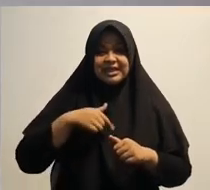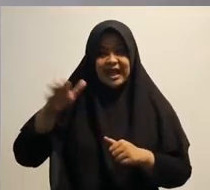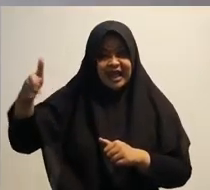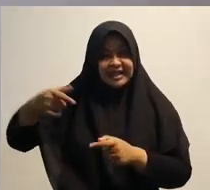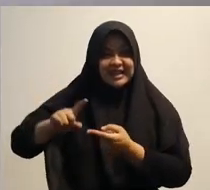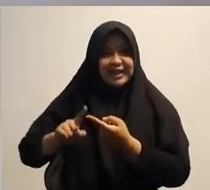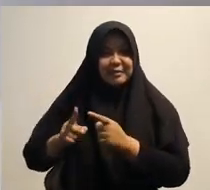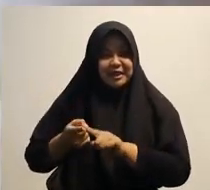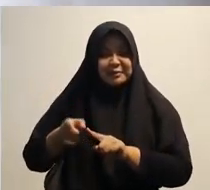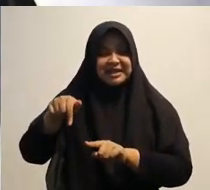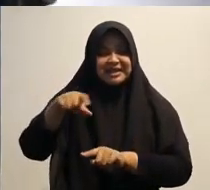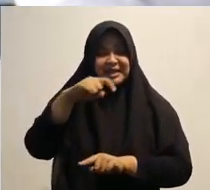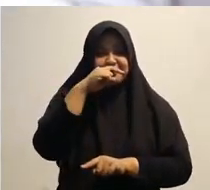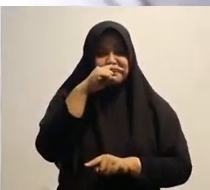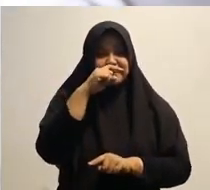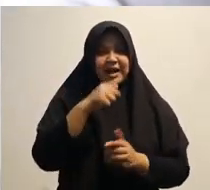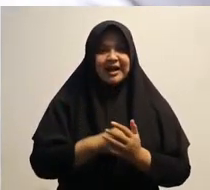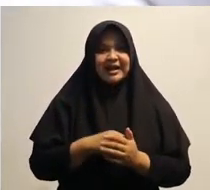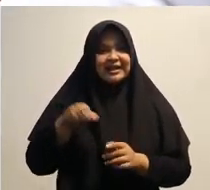Saya ngajak teman-teman ini Pak.